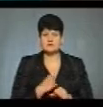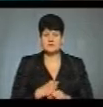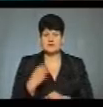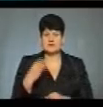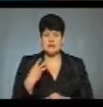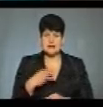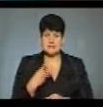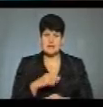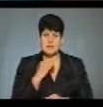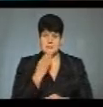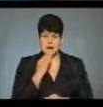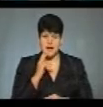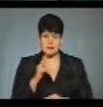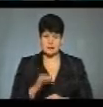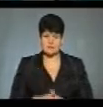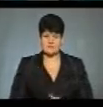30 пряників.